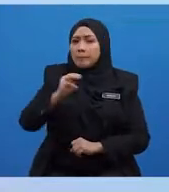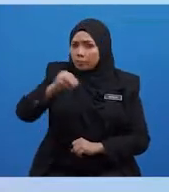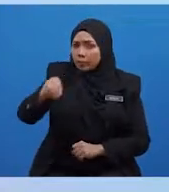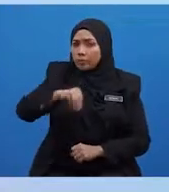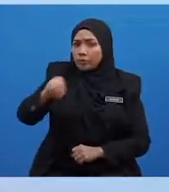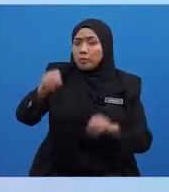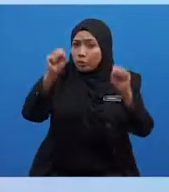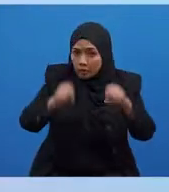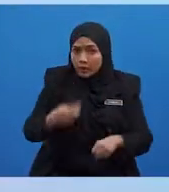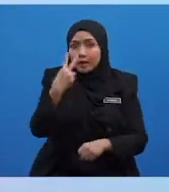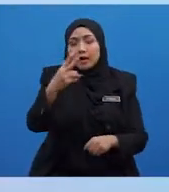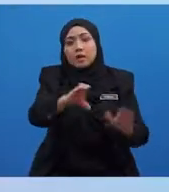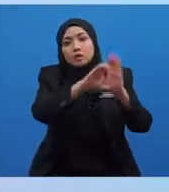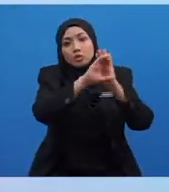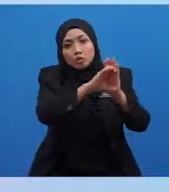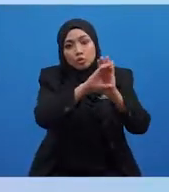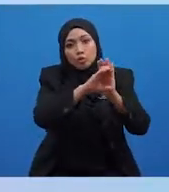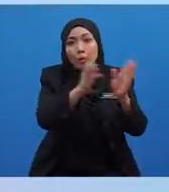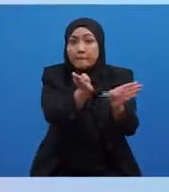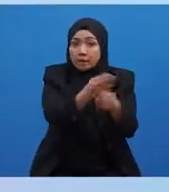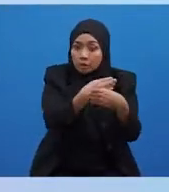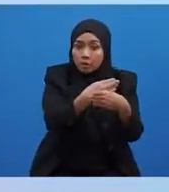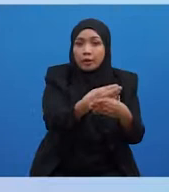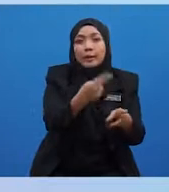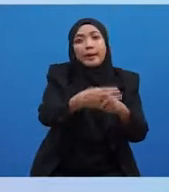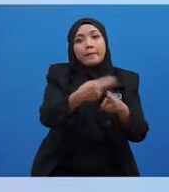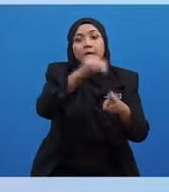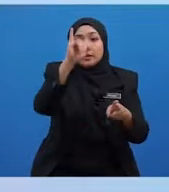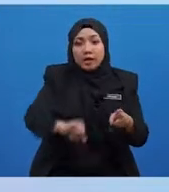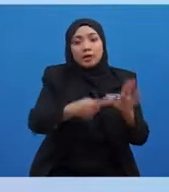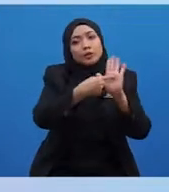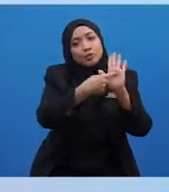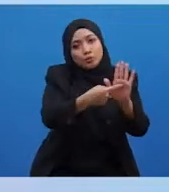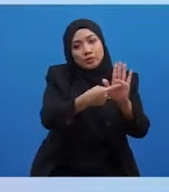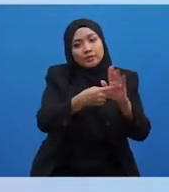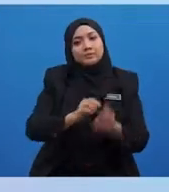Murid-murid boleh lihat contoh jenama bentuk nama yang dipaparkan ini.